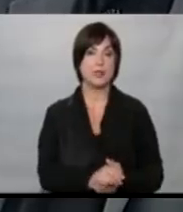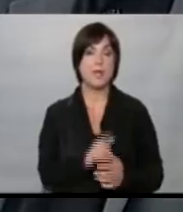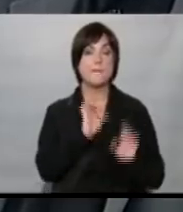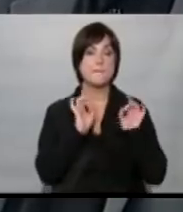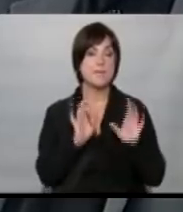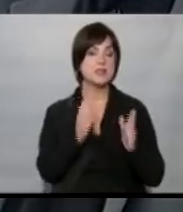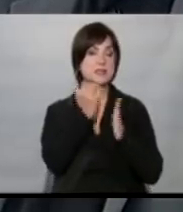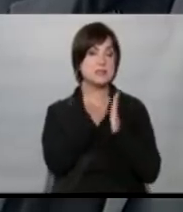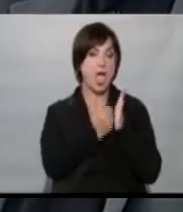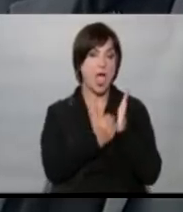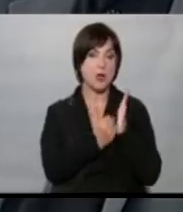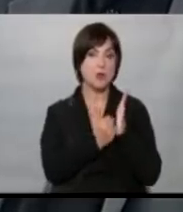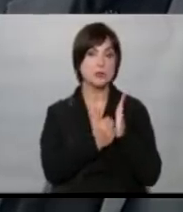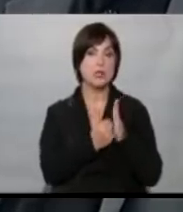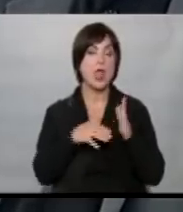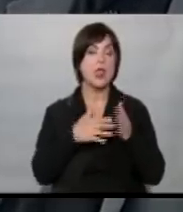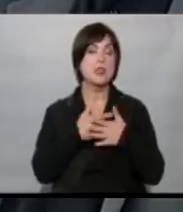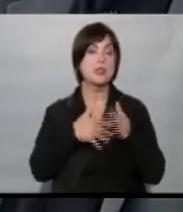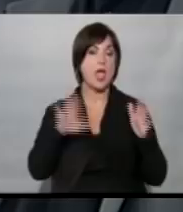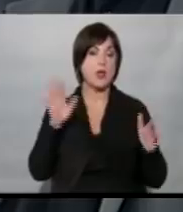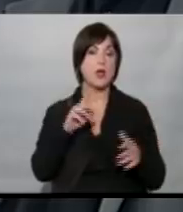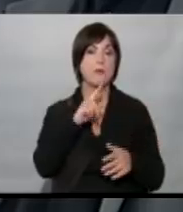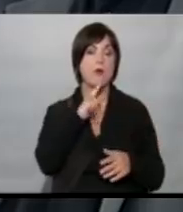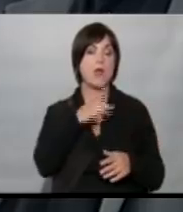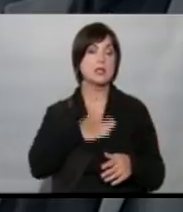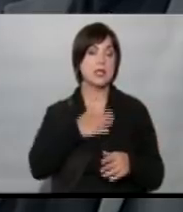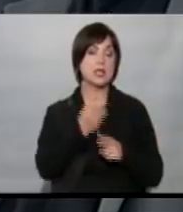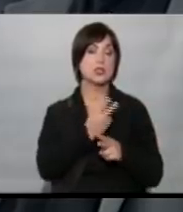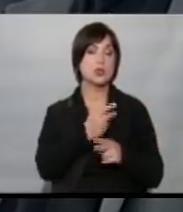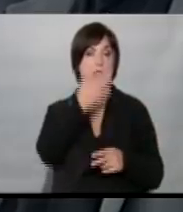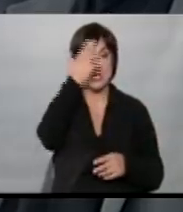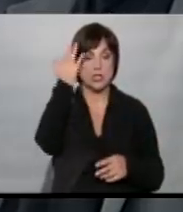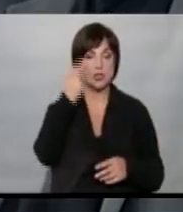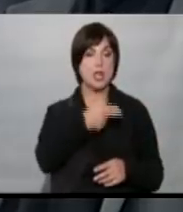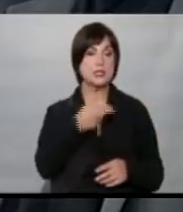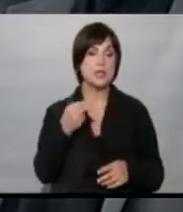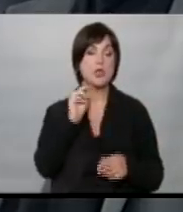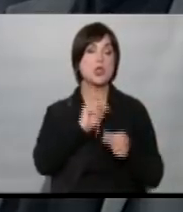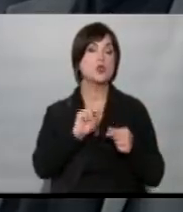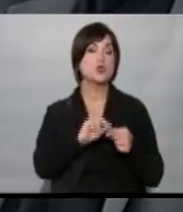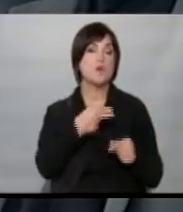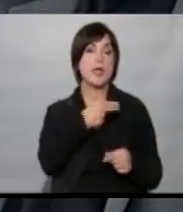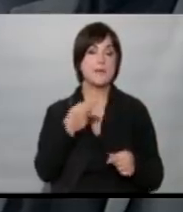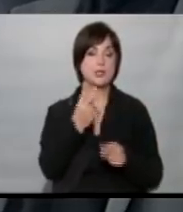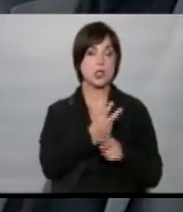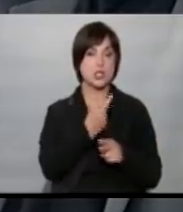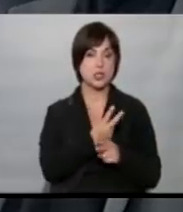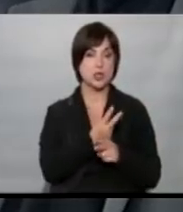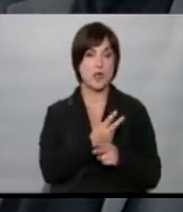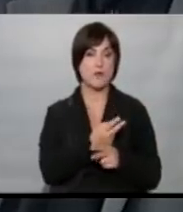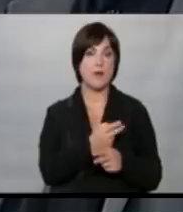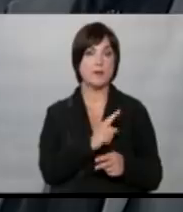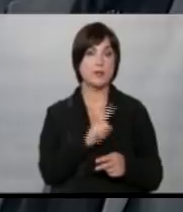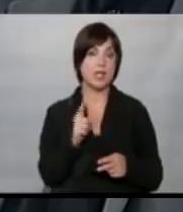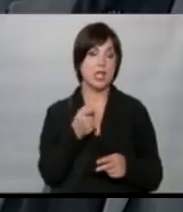беззаконие и најголемиот патриот кој што се грижи за името и ќе го чува името на државата, прво името